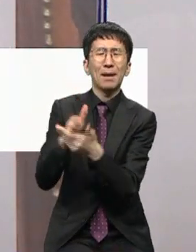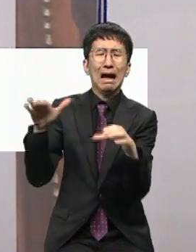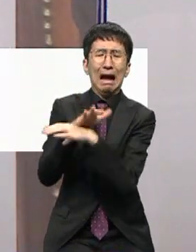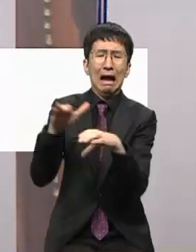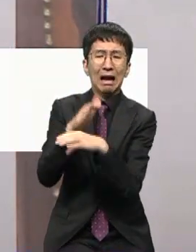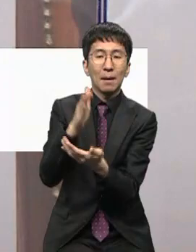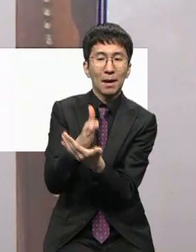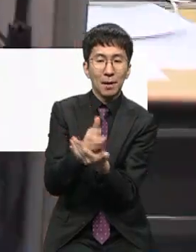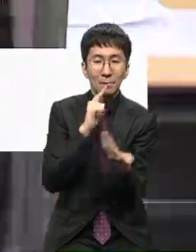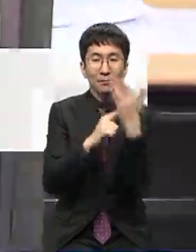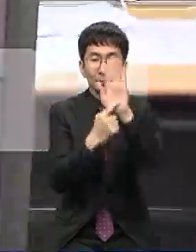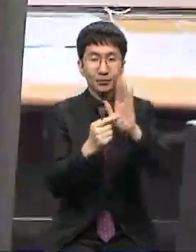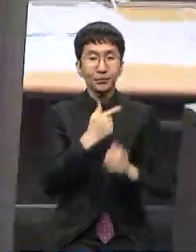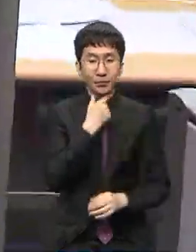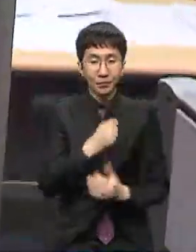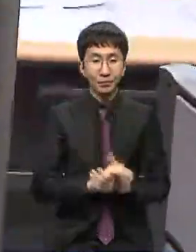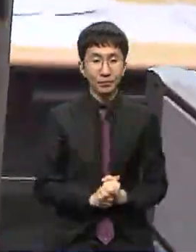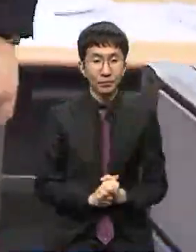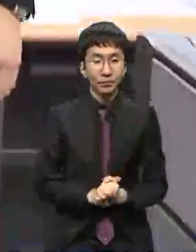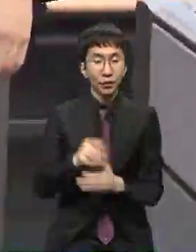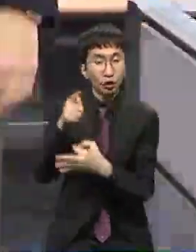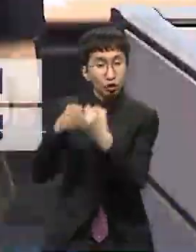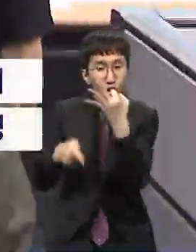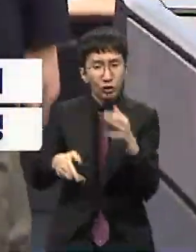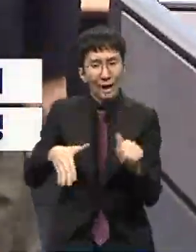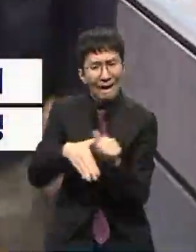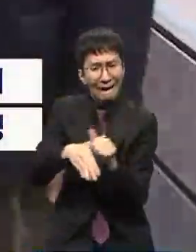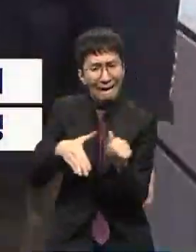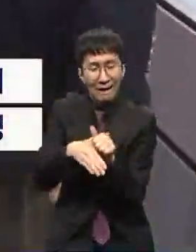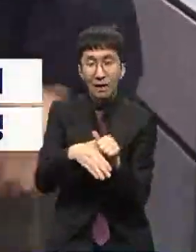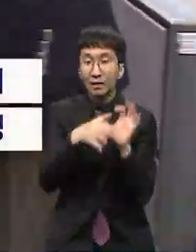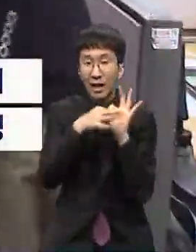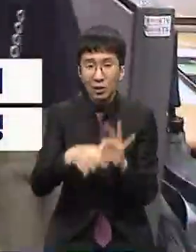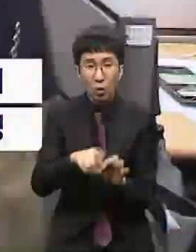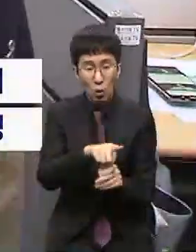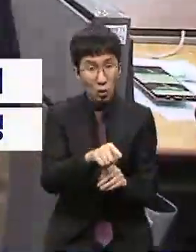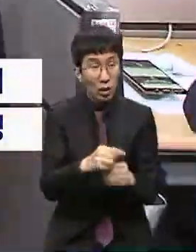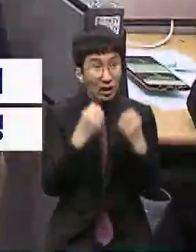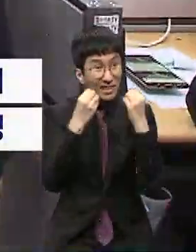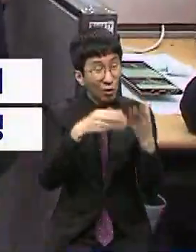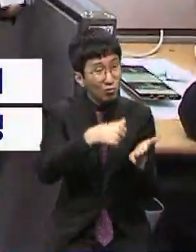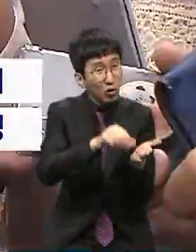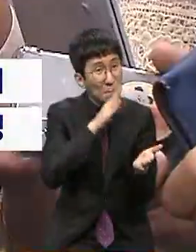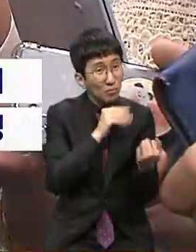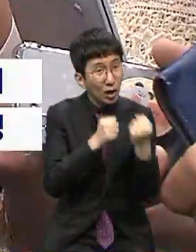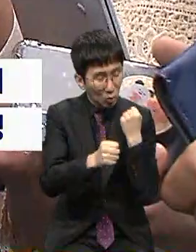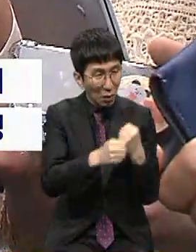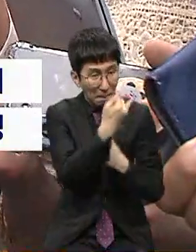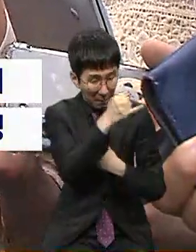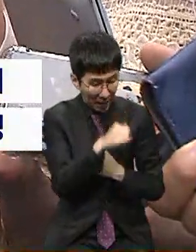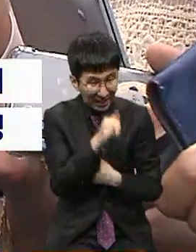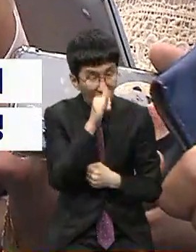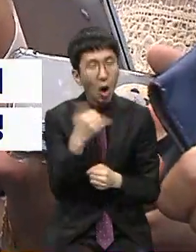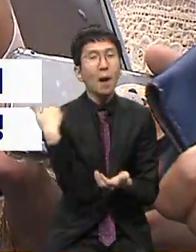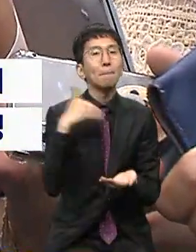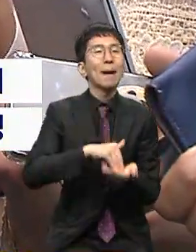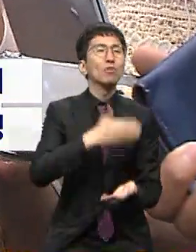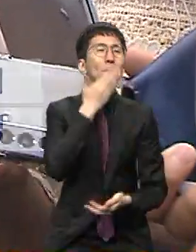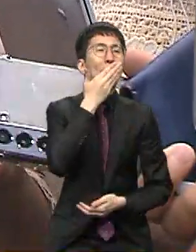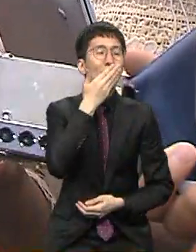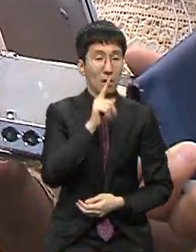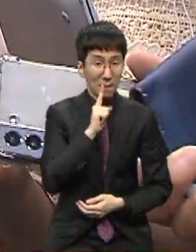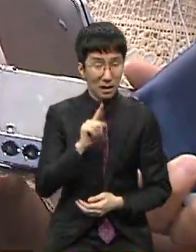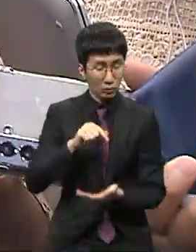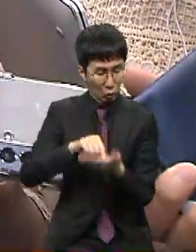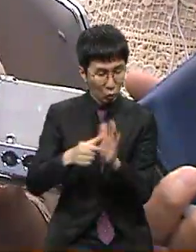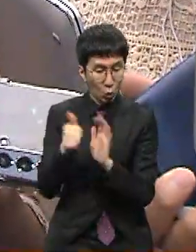자제하실 것을 권하겠습니다. 윤 전 총장을 겨냥해 신상품도 하자가 있으면 반품할 수 있다는 등 연일 견제구를 던지고 있는